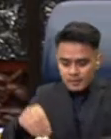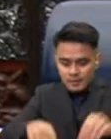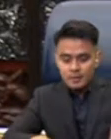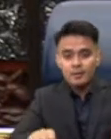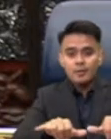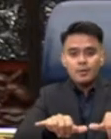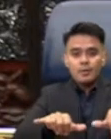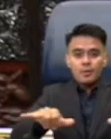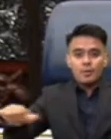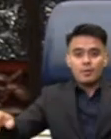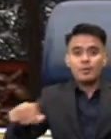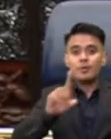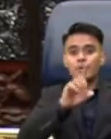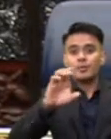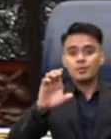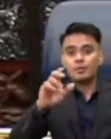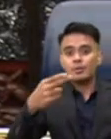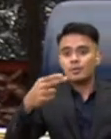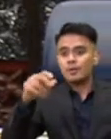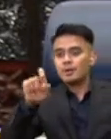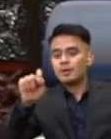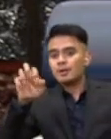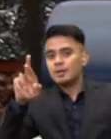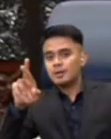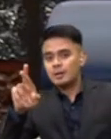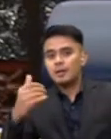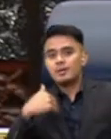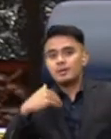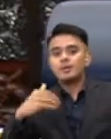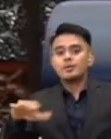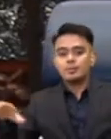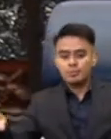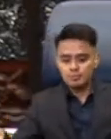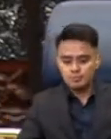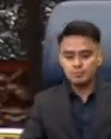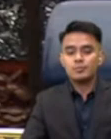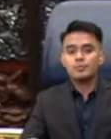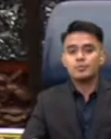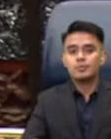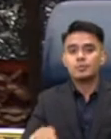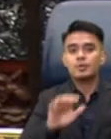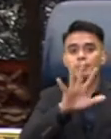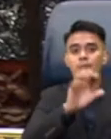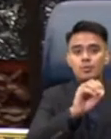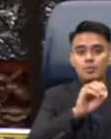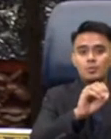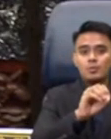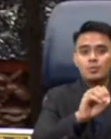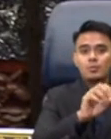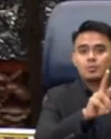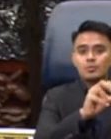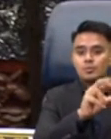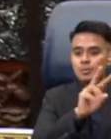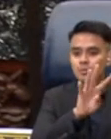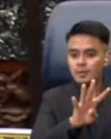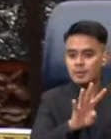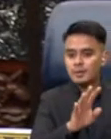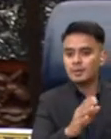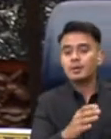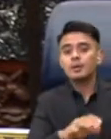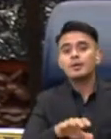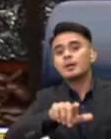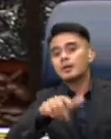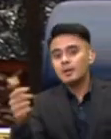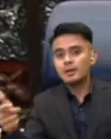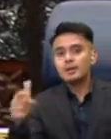100 hektar kawasan penanaman bawang akan dibangunkan iaitu 50 hear 2024 dan